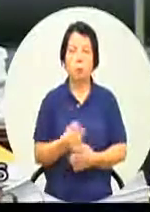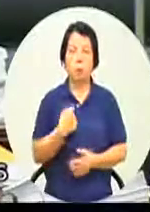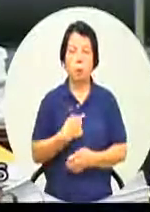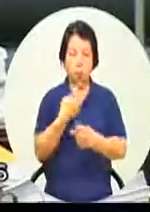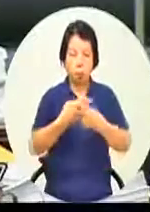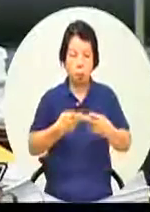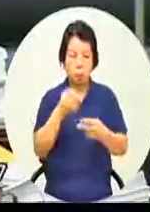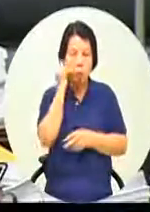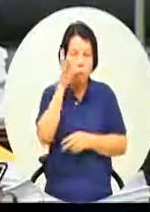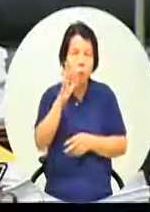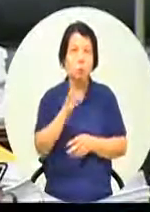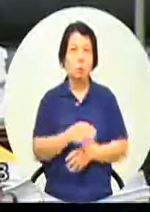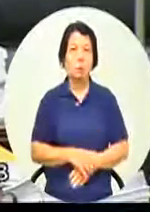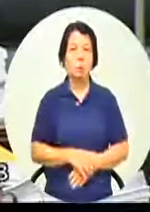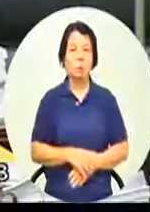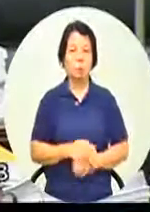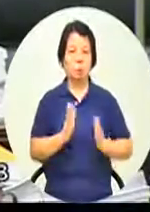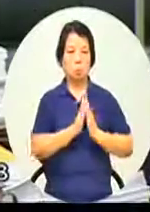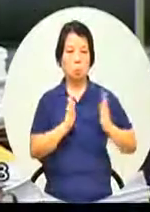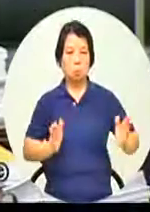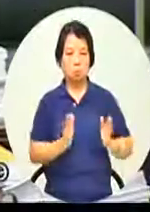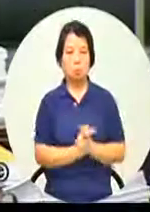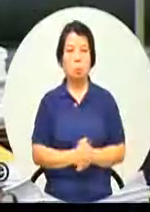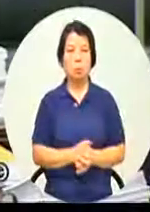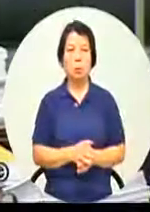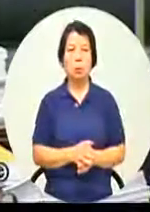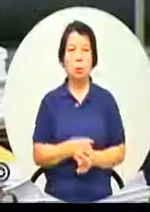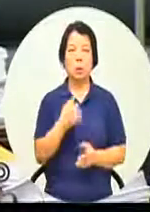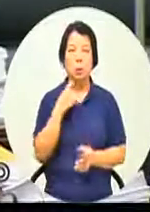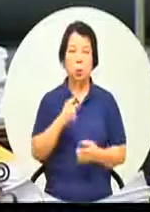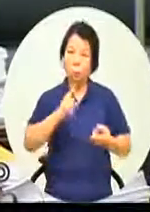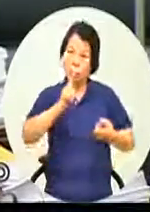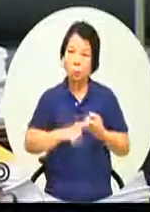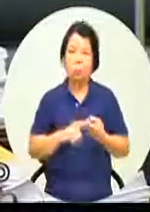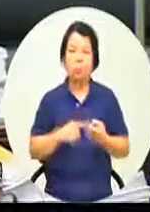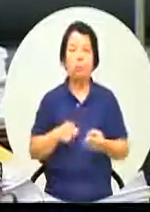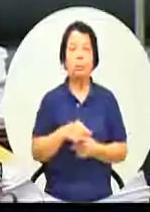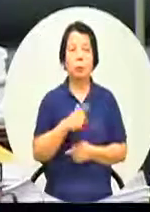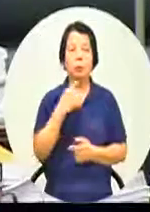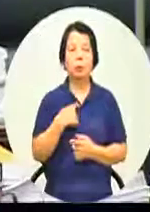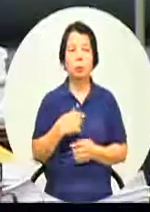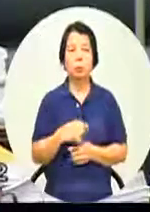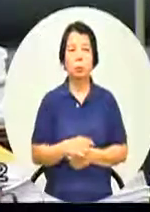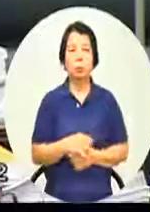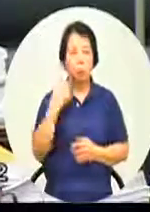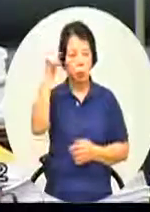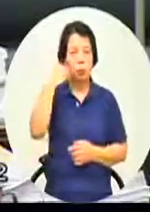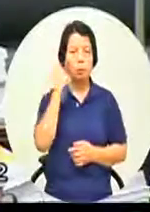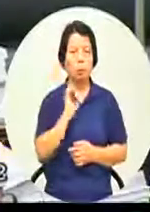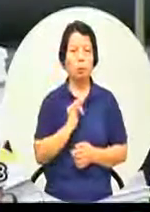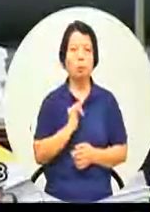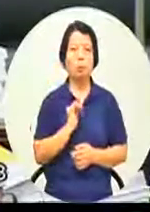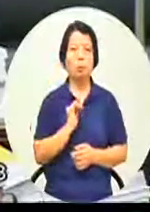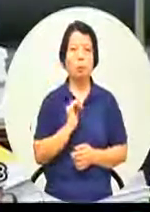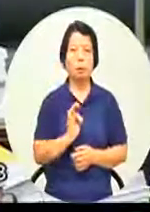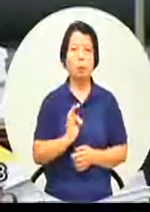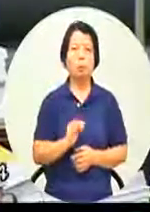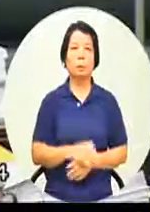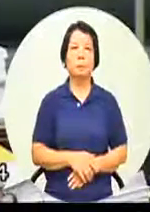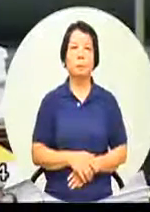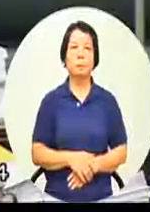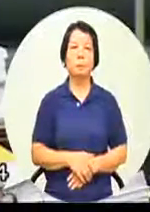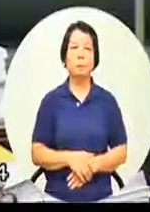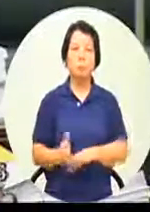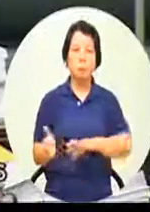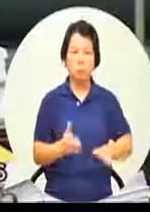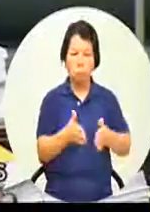讲。当然道理是站在有理的那一边啊。好，局长，我们不讨论这个私下的事情。接下来我要